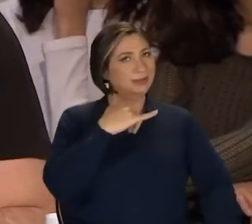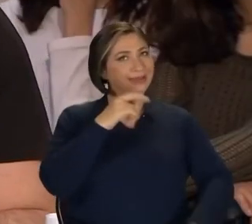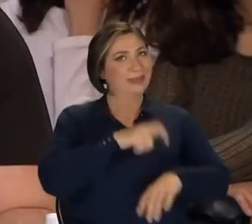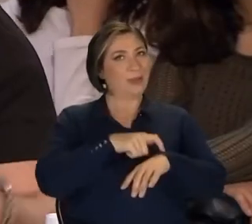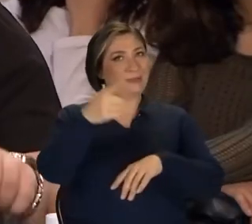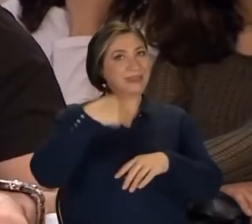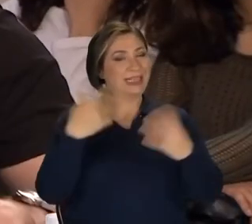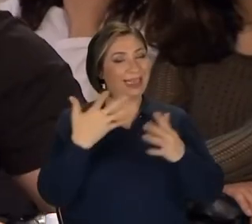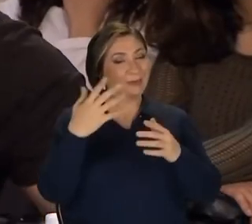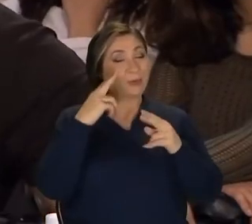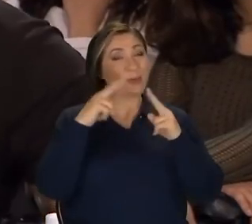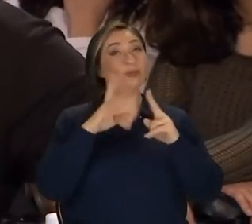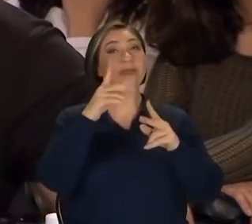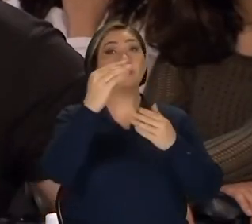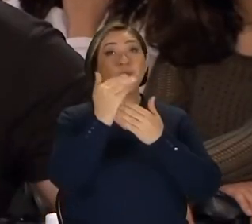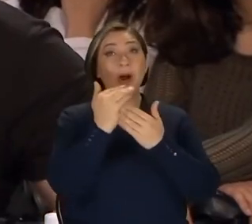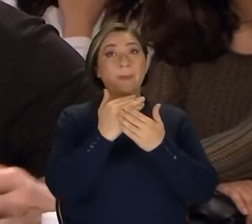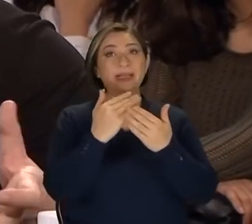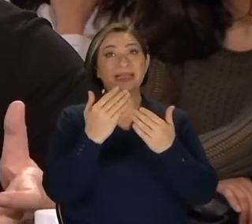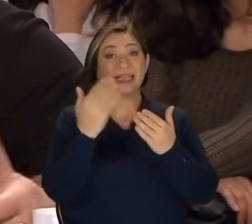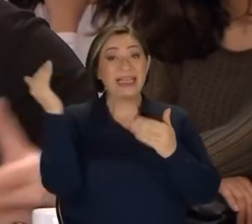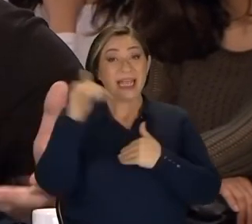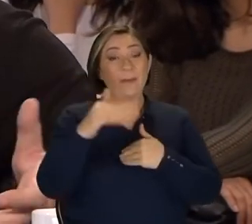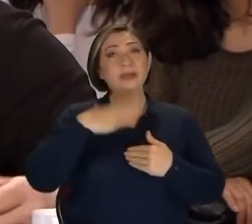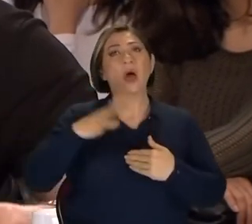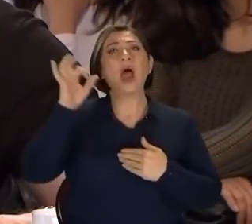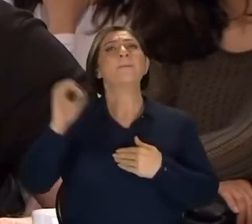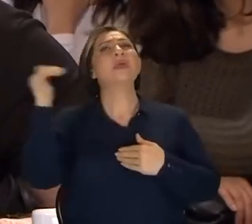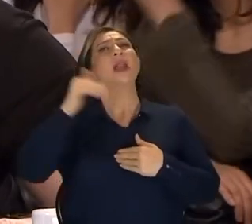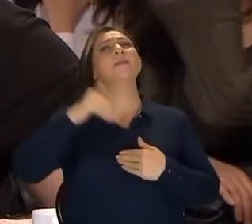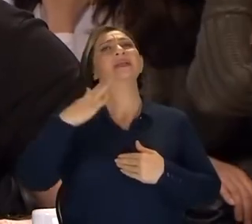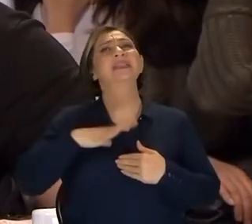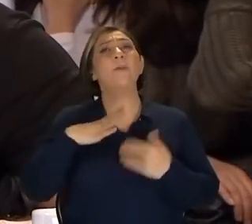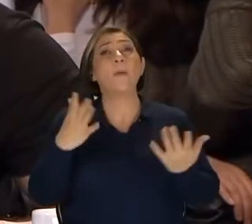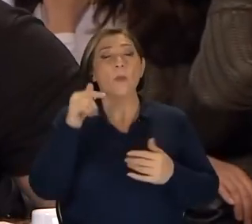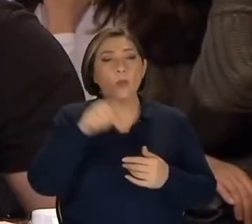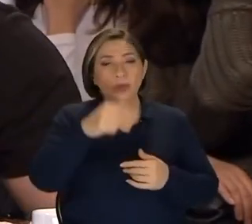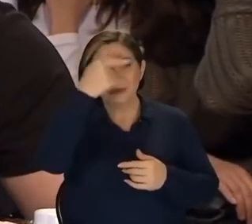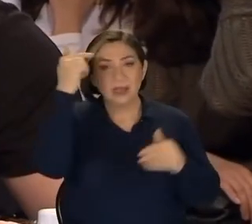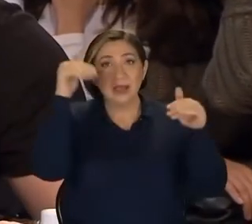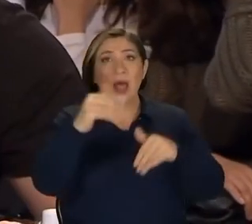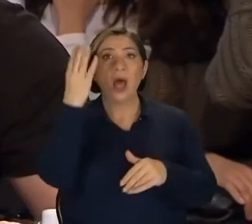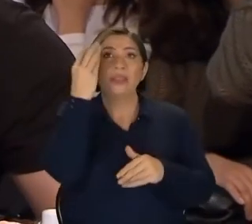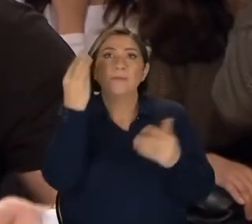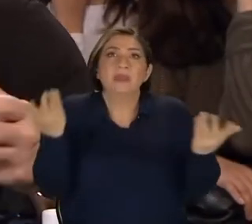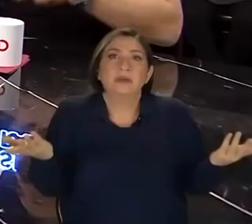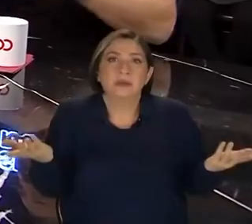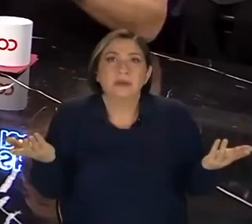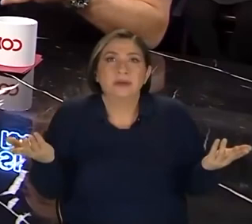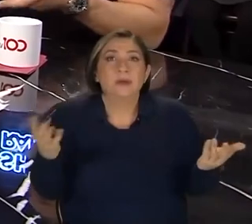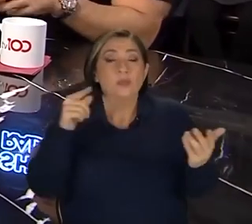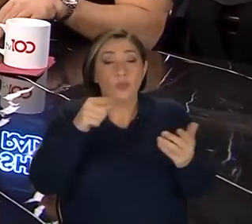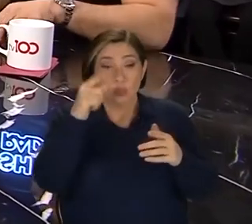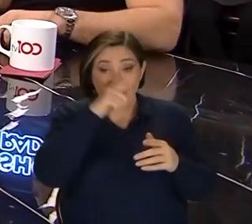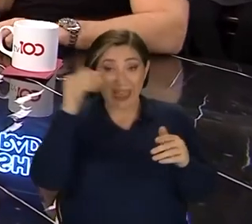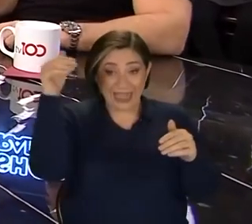kaç senedir görüşmüyoruz, senin programına ne kadar yani gelmek isterim, her zaman gelmek isterim. Ama bu vesileyle gelmek anlamlı ya. Evet. Şimdi bu